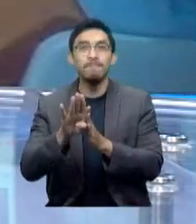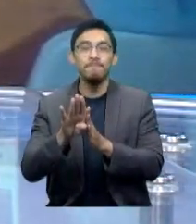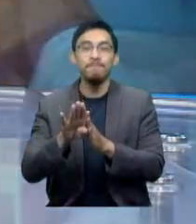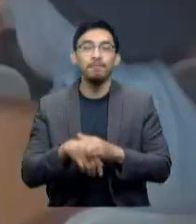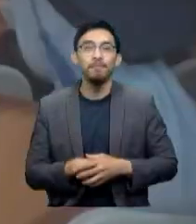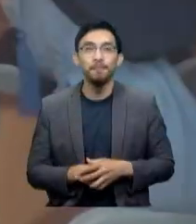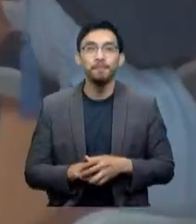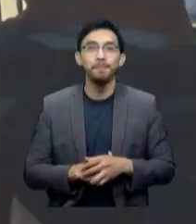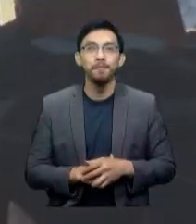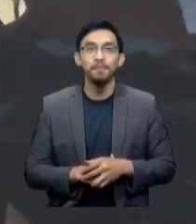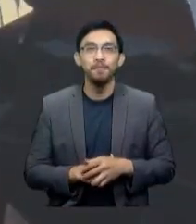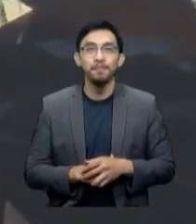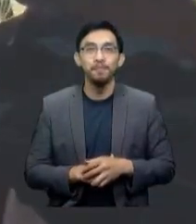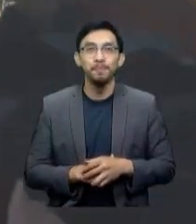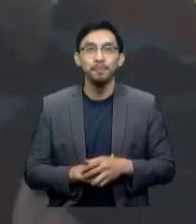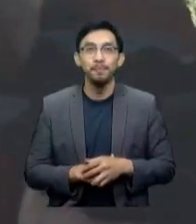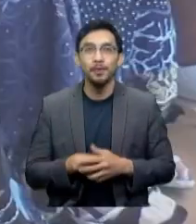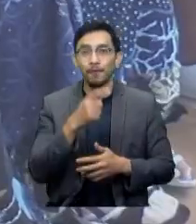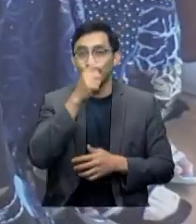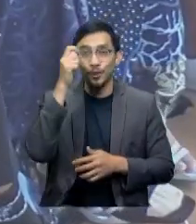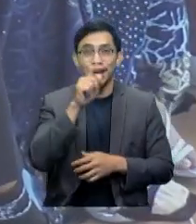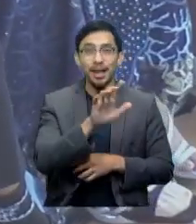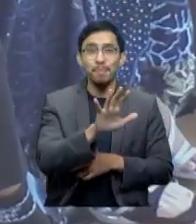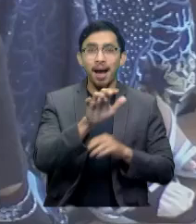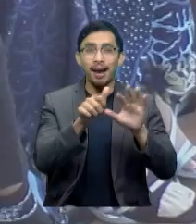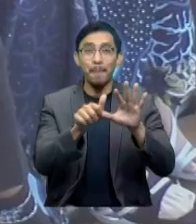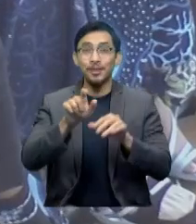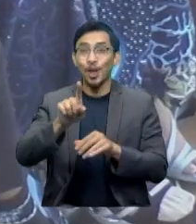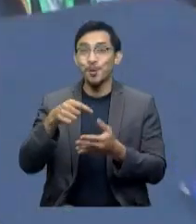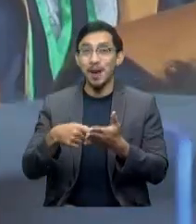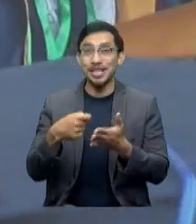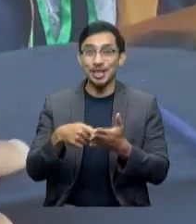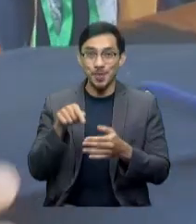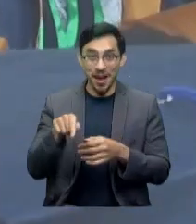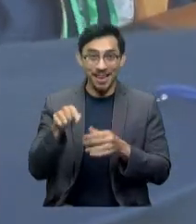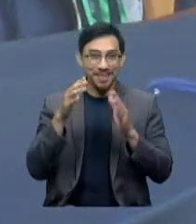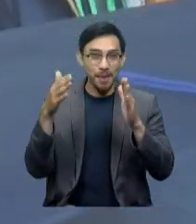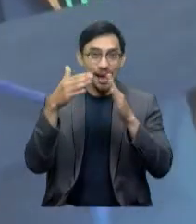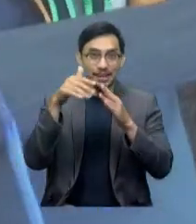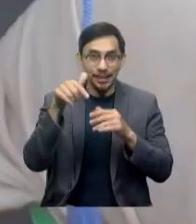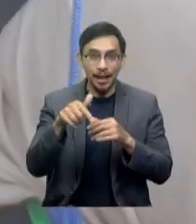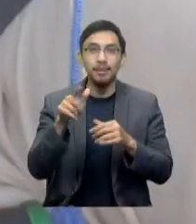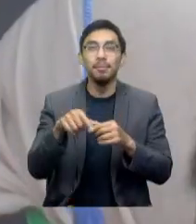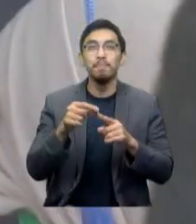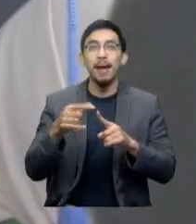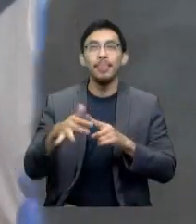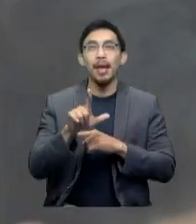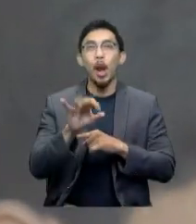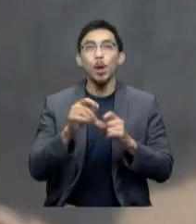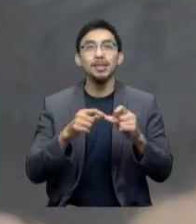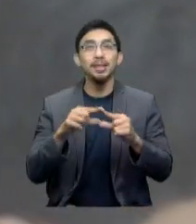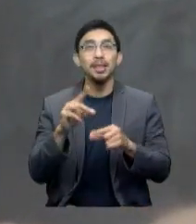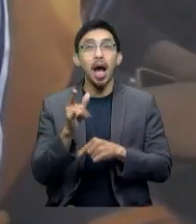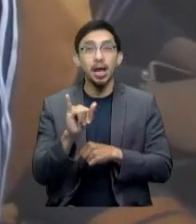Indonesia. Wisuda 561 mahasiswa Politeknik Pariwisata Makassar di Anjungan Pantai Losari